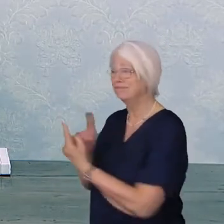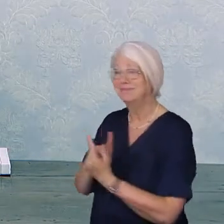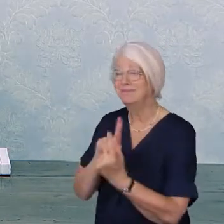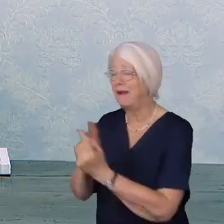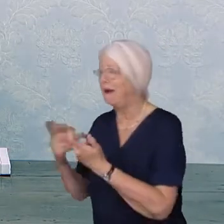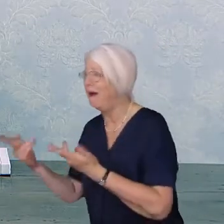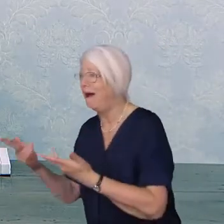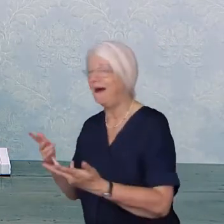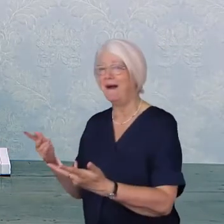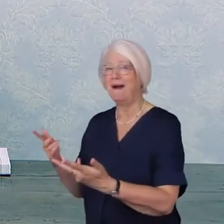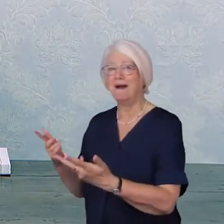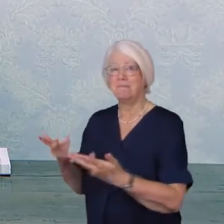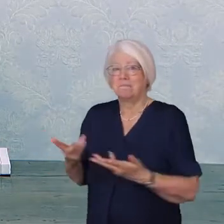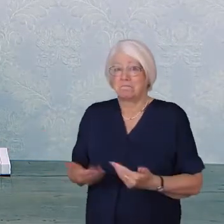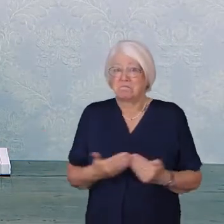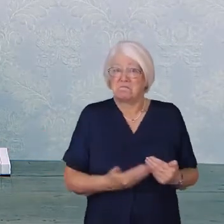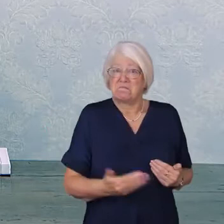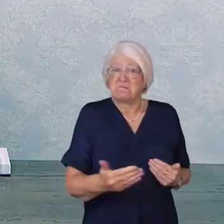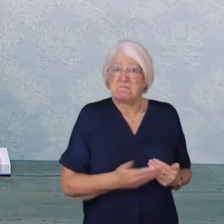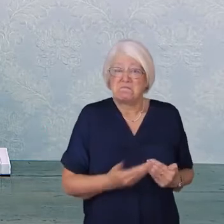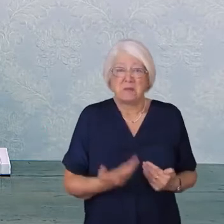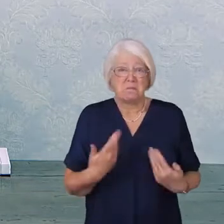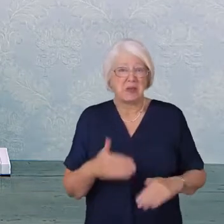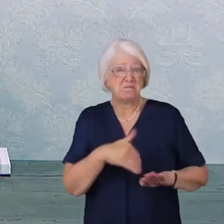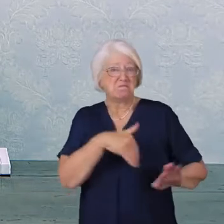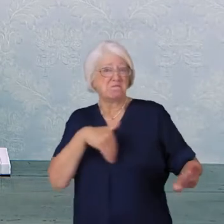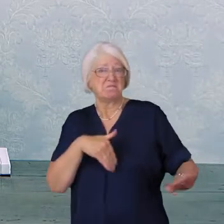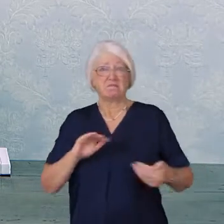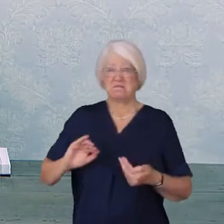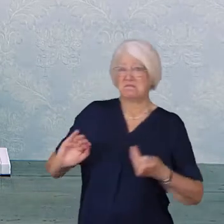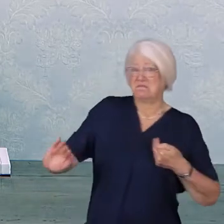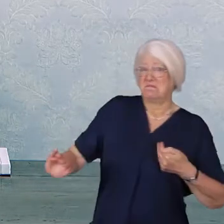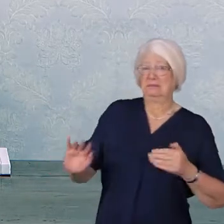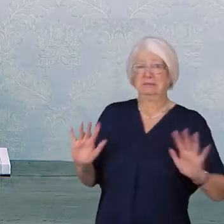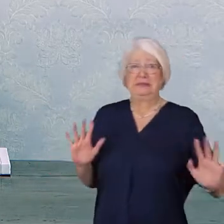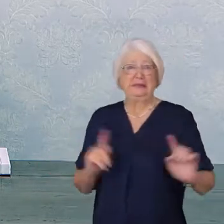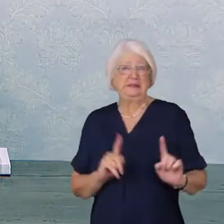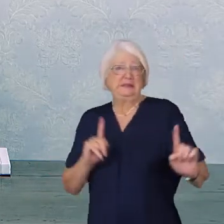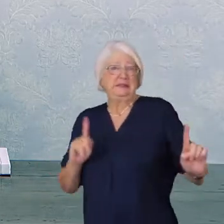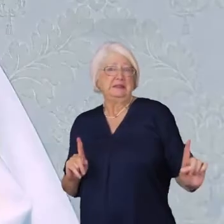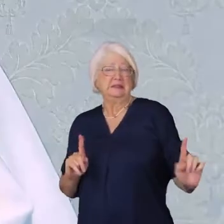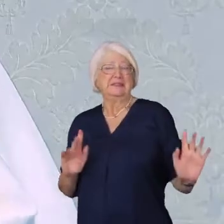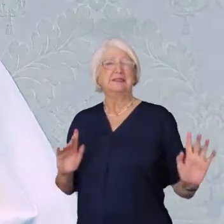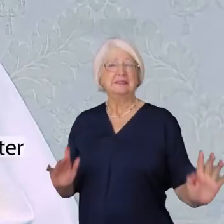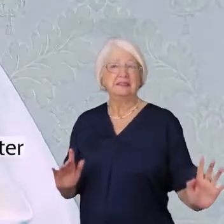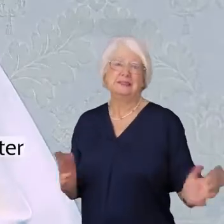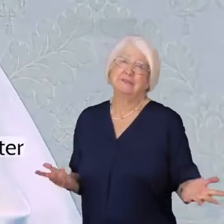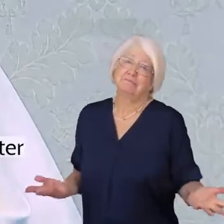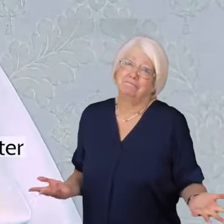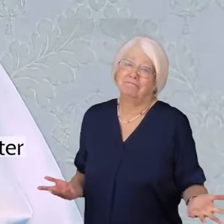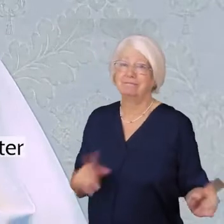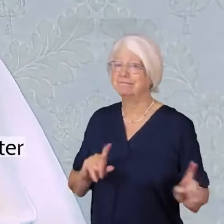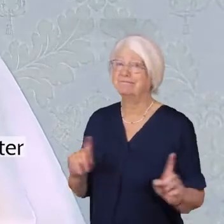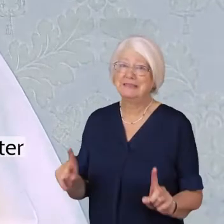invece, ci è chiesto di osservare misure giuste e necessarie per distanziarci, ma